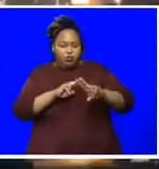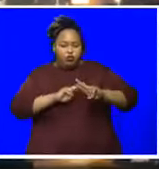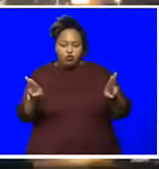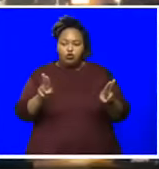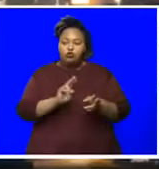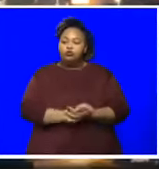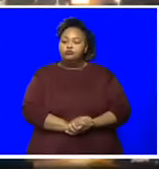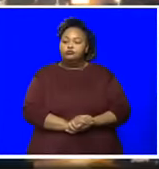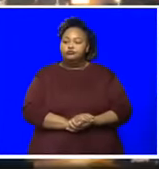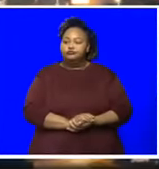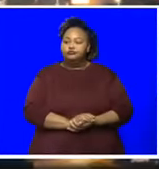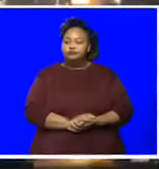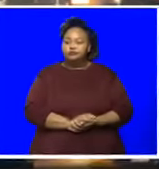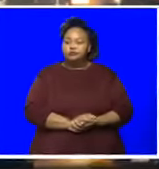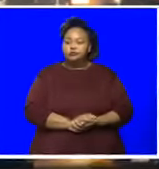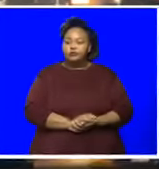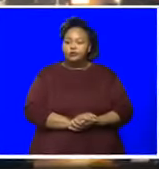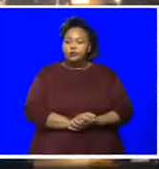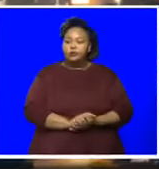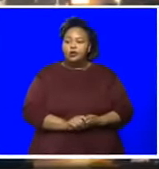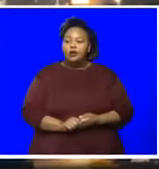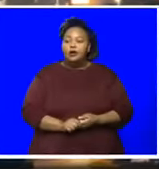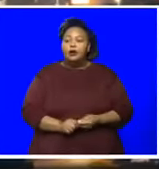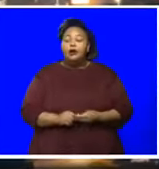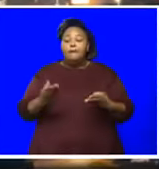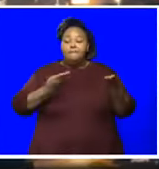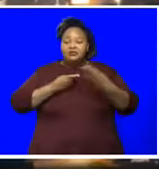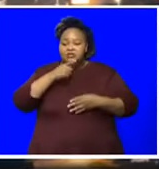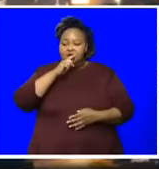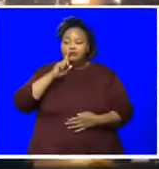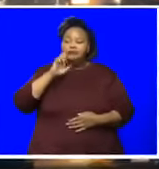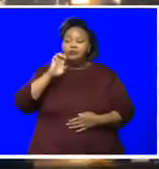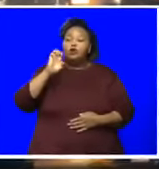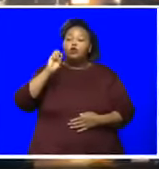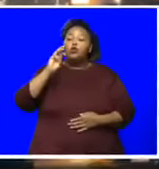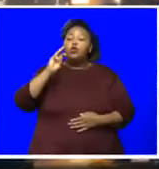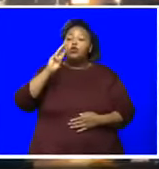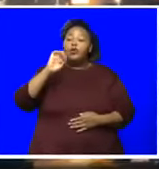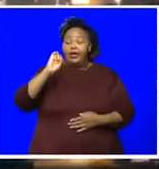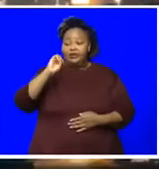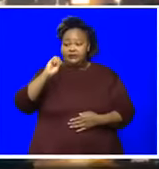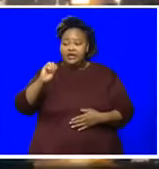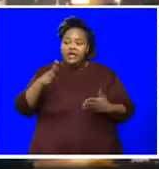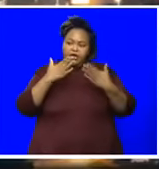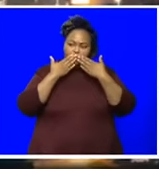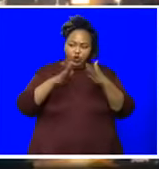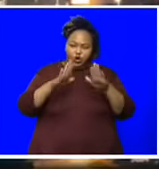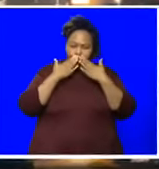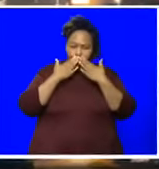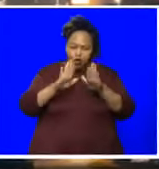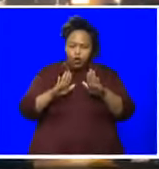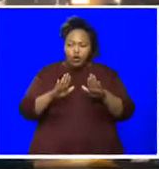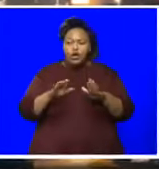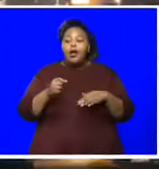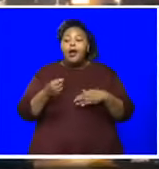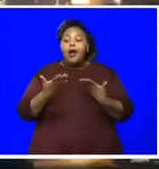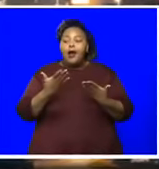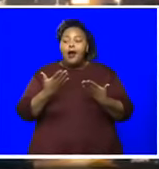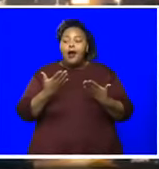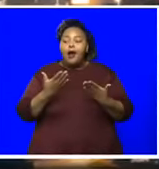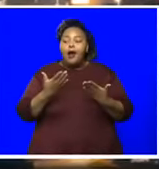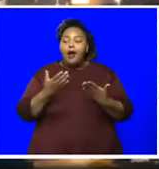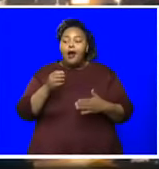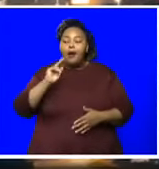Inkampani lethengisa timpahla tasendlini iLouis seyihlabe ngesigozwane inhlangano yaphilani Maswati ngemibhedzele